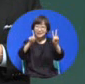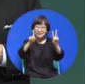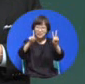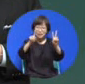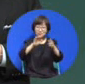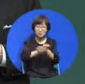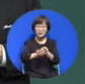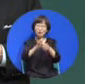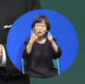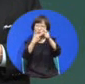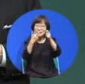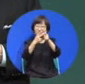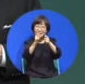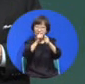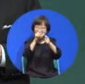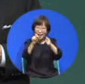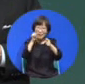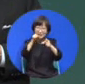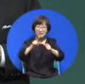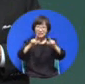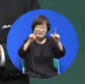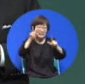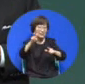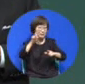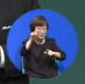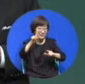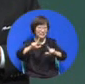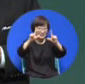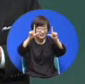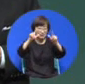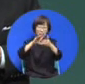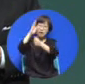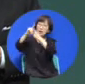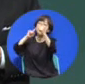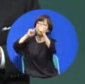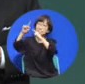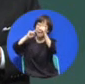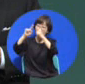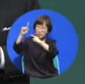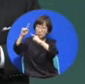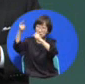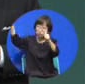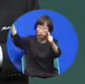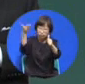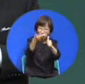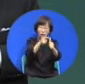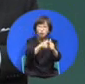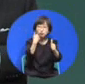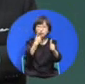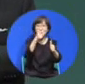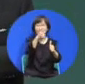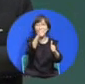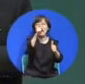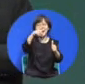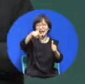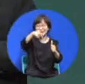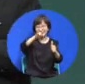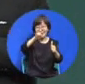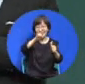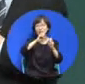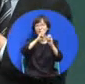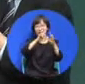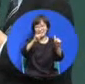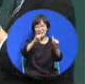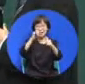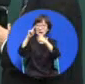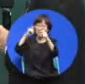달 곧 그 달 21일에 여호와의 말씀이 선지자 학개에게 임하니라. In Haggai chapter 2 verse